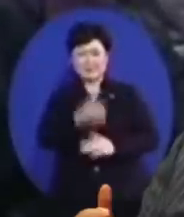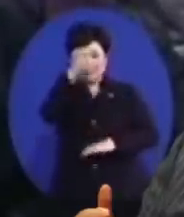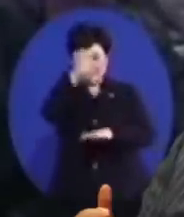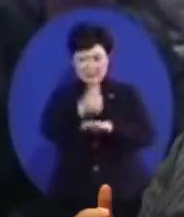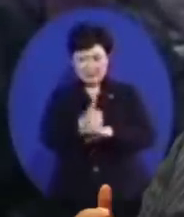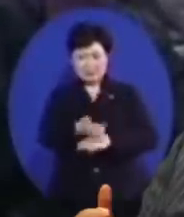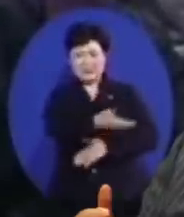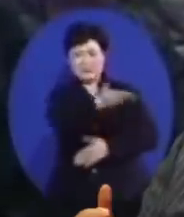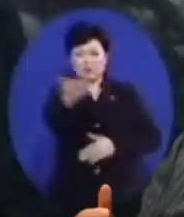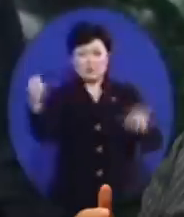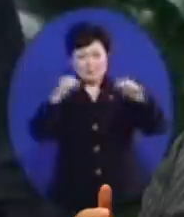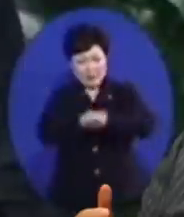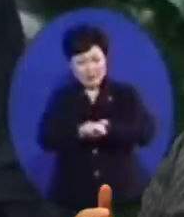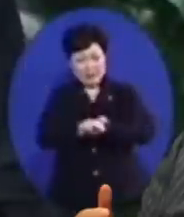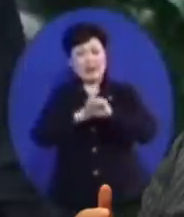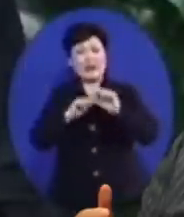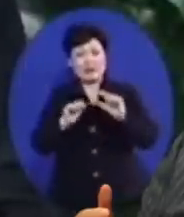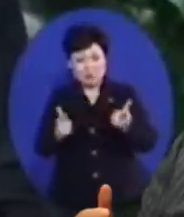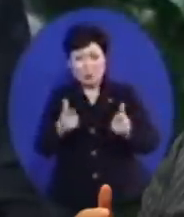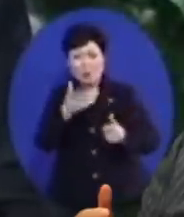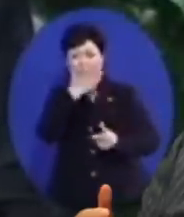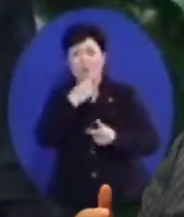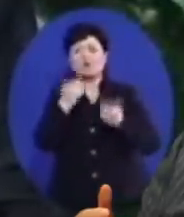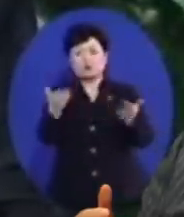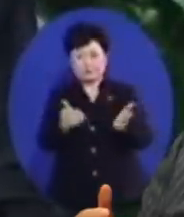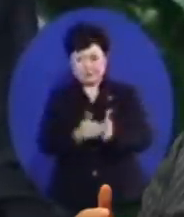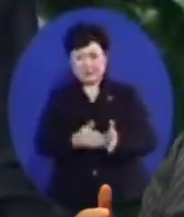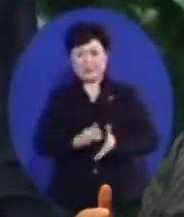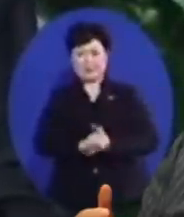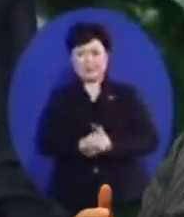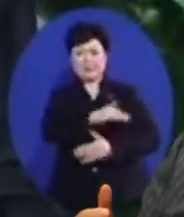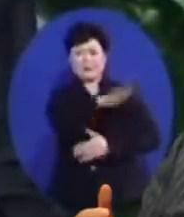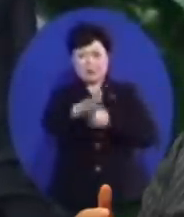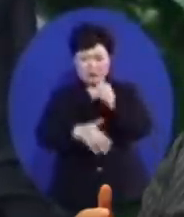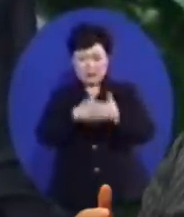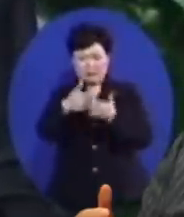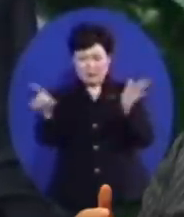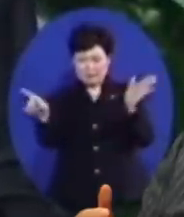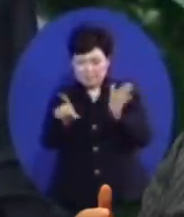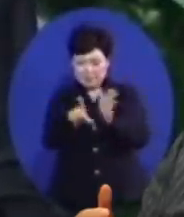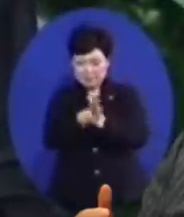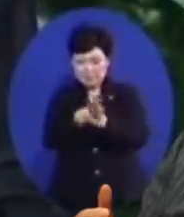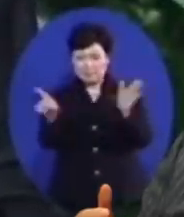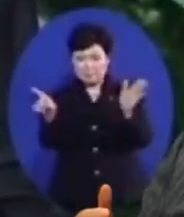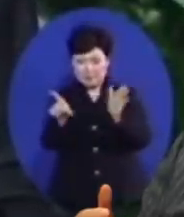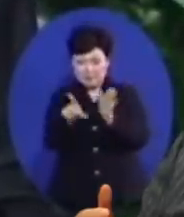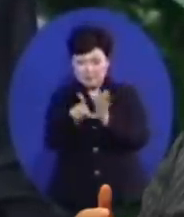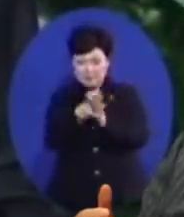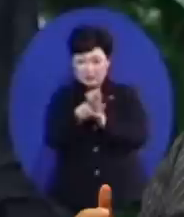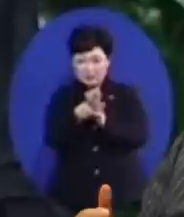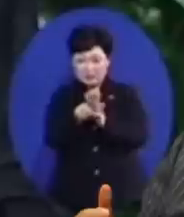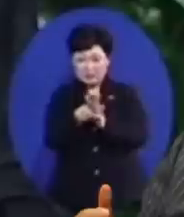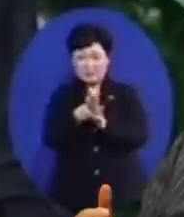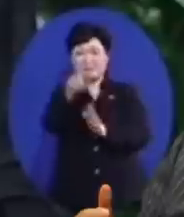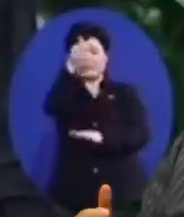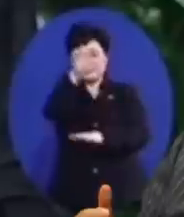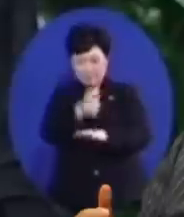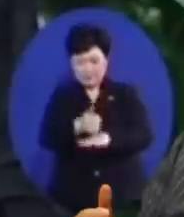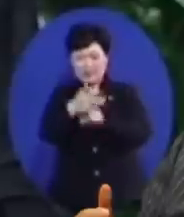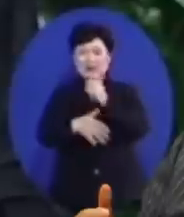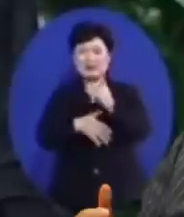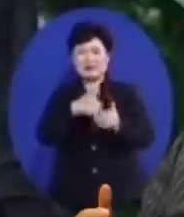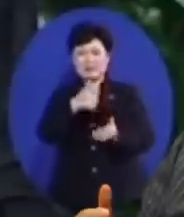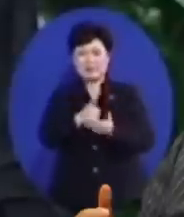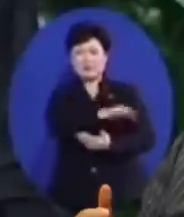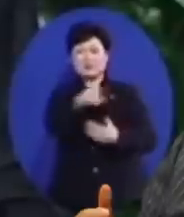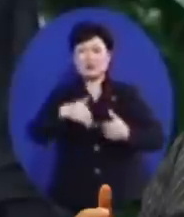마침내 너를 망하게 하는 하나님이 아닌 것입니다. 우리가 하나님을 믿으면 믿을수록 마침내 하나님은